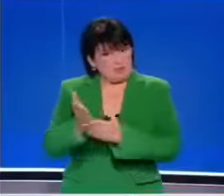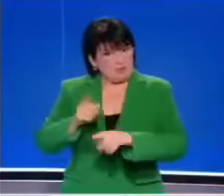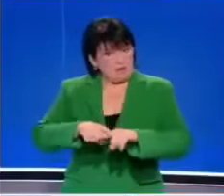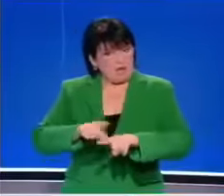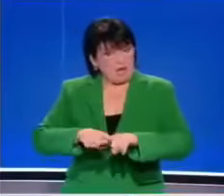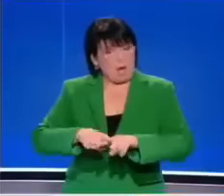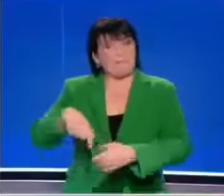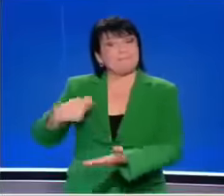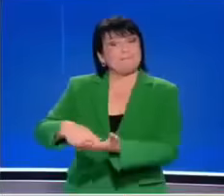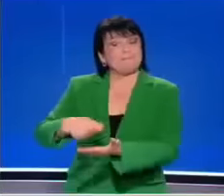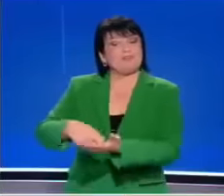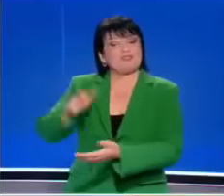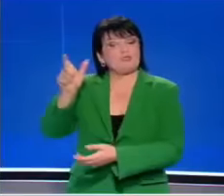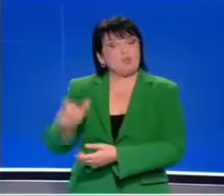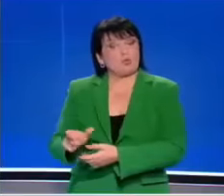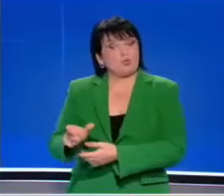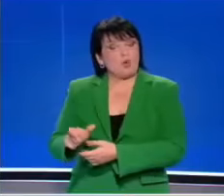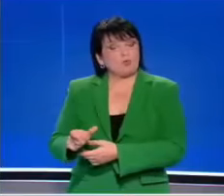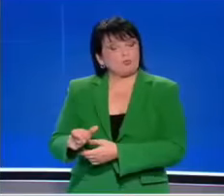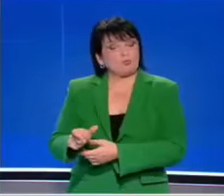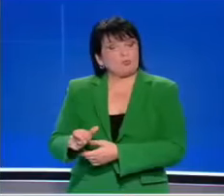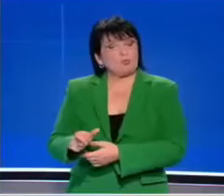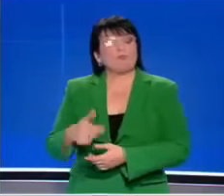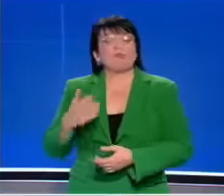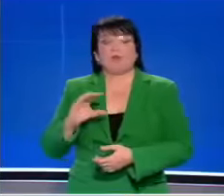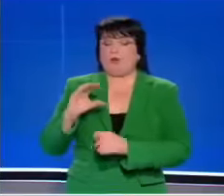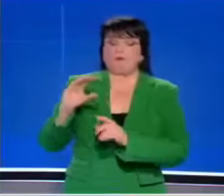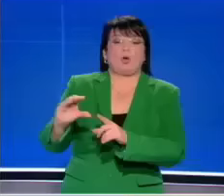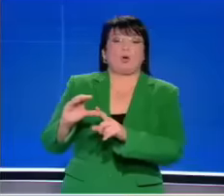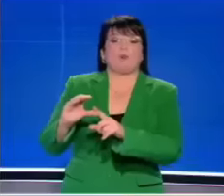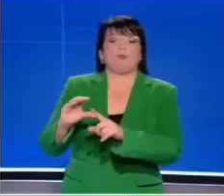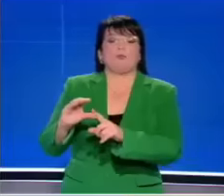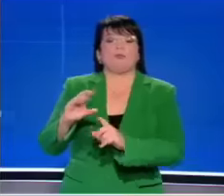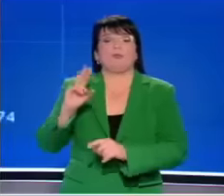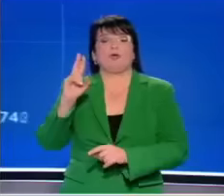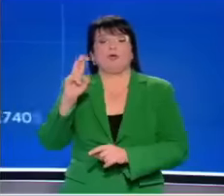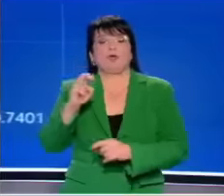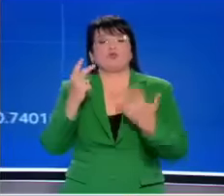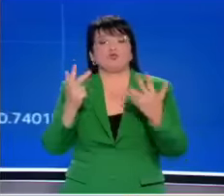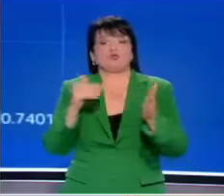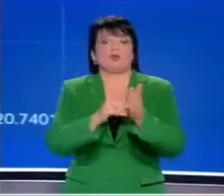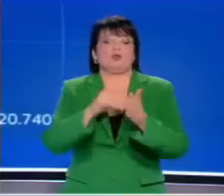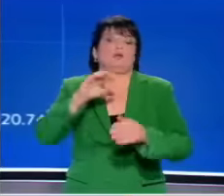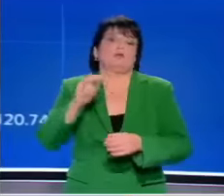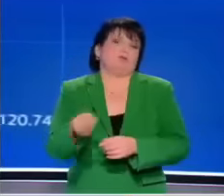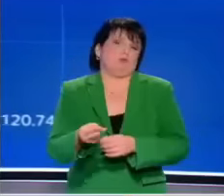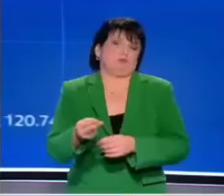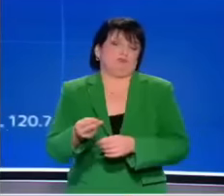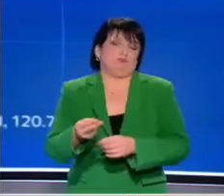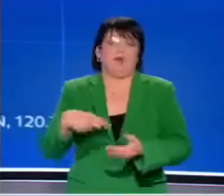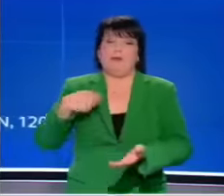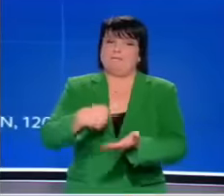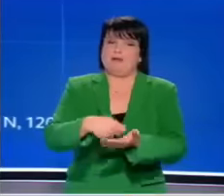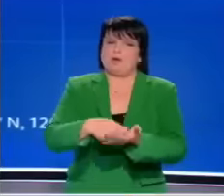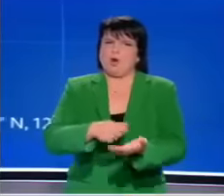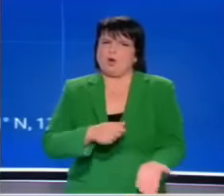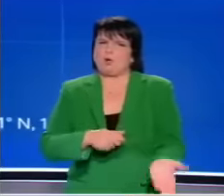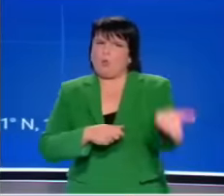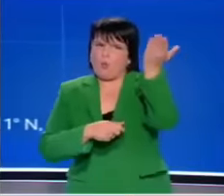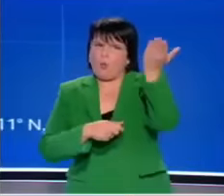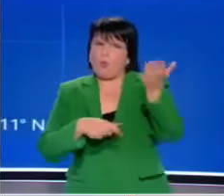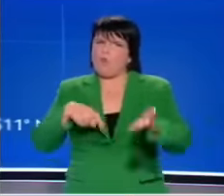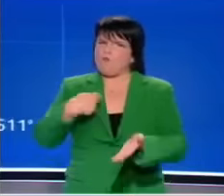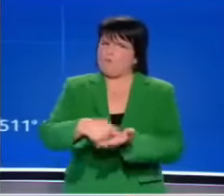ένας μισθωτός ο οποίος έχει μισθό 28.000 να πληρώνει παραπάνω